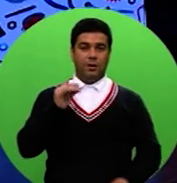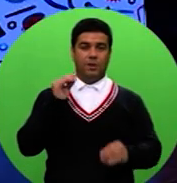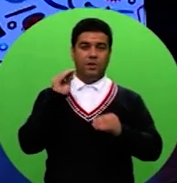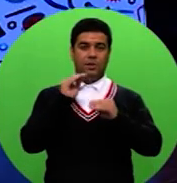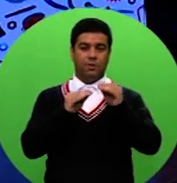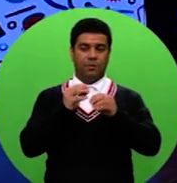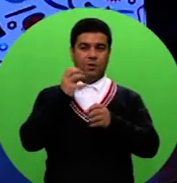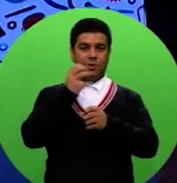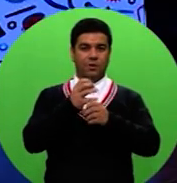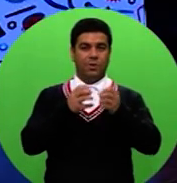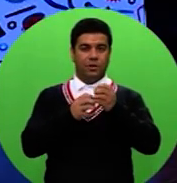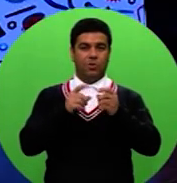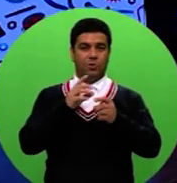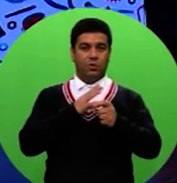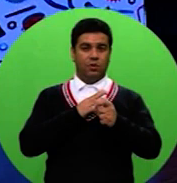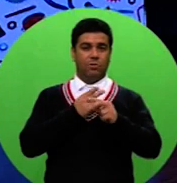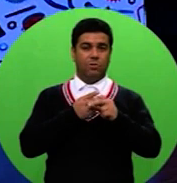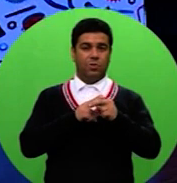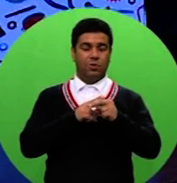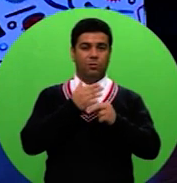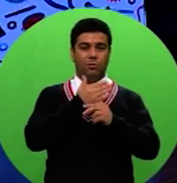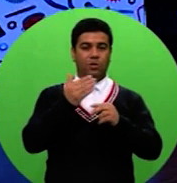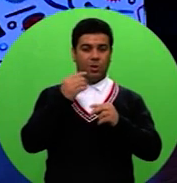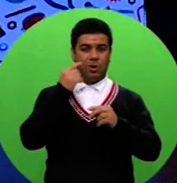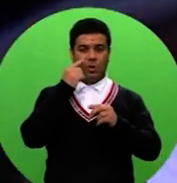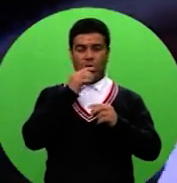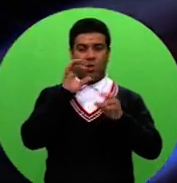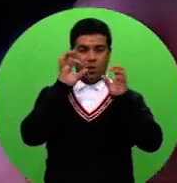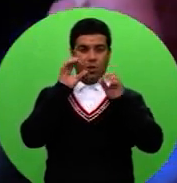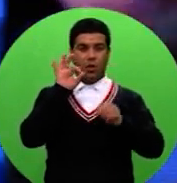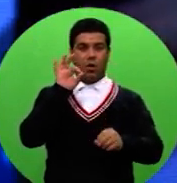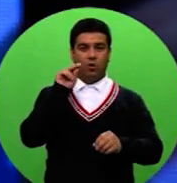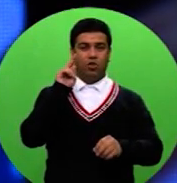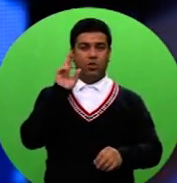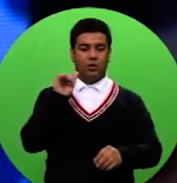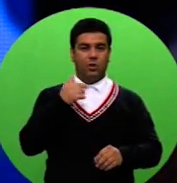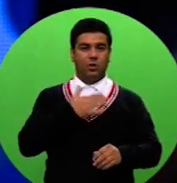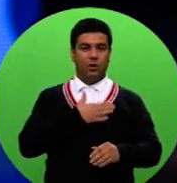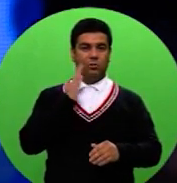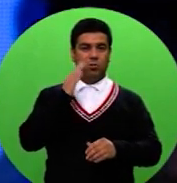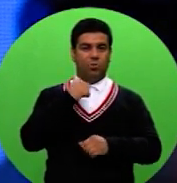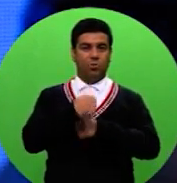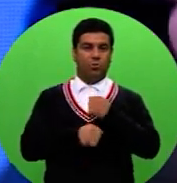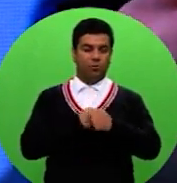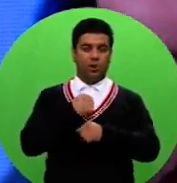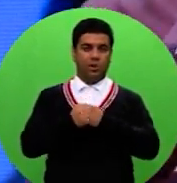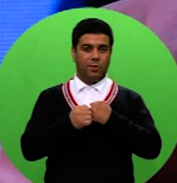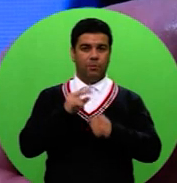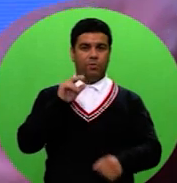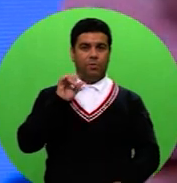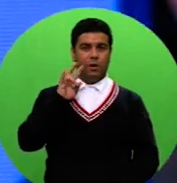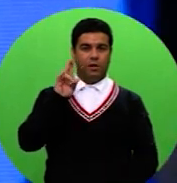и вставляем в ямочки глазниц. Это очки нашей будущей